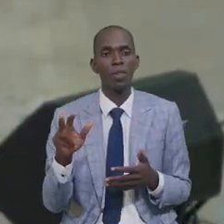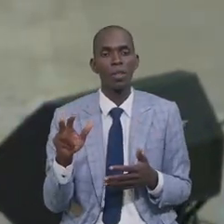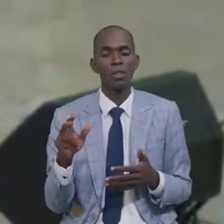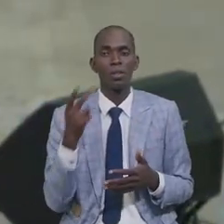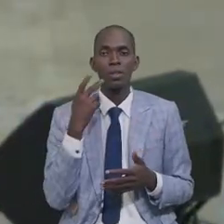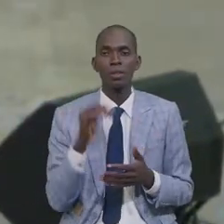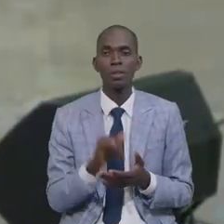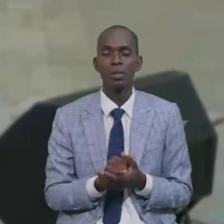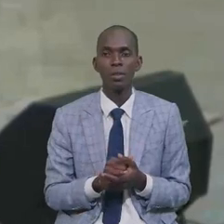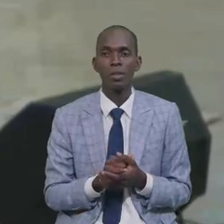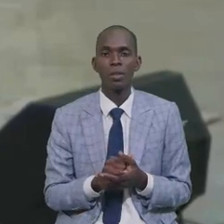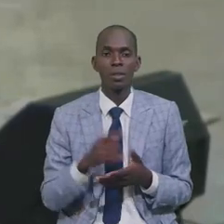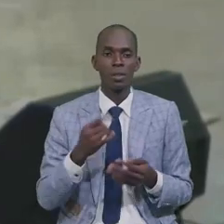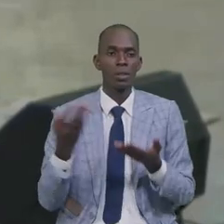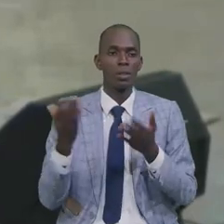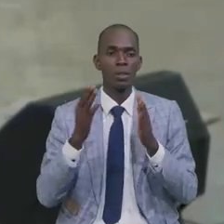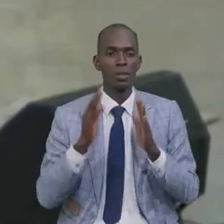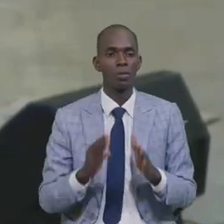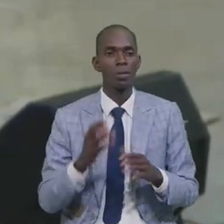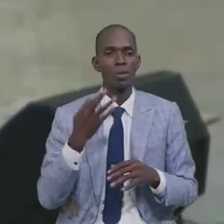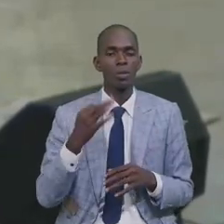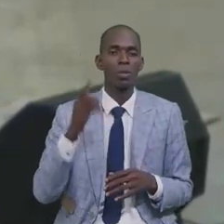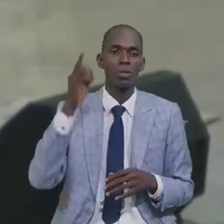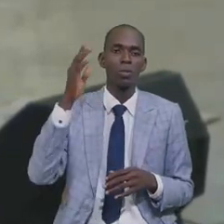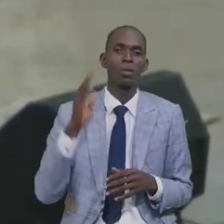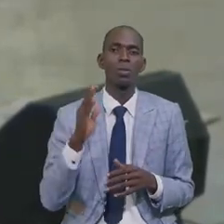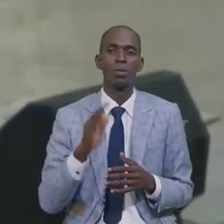Apocalypse 3, verset 3. Ils chantèrent le cantique.